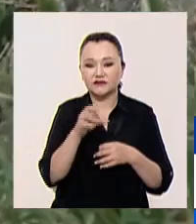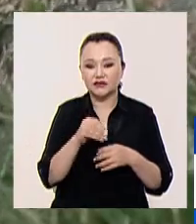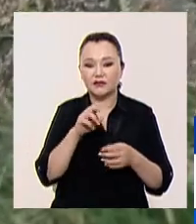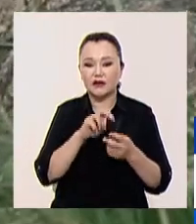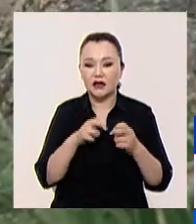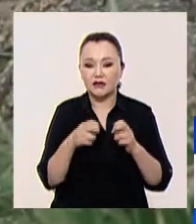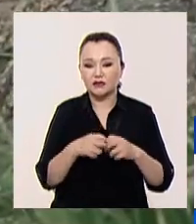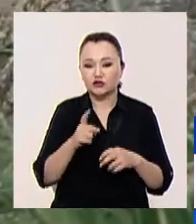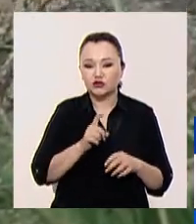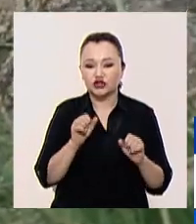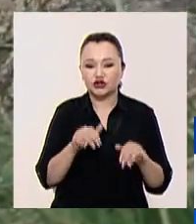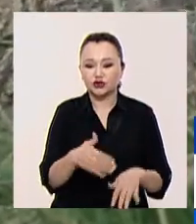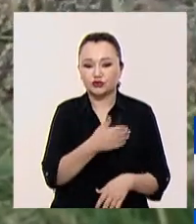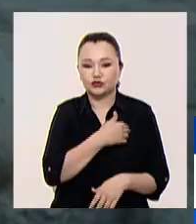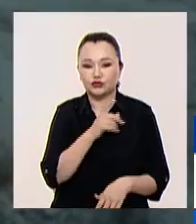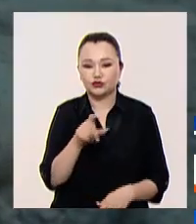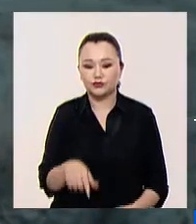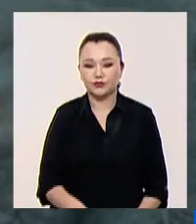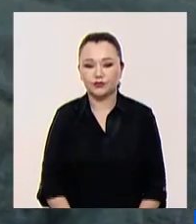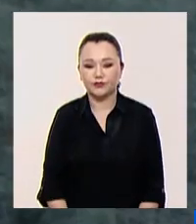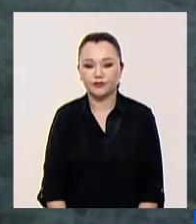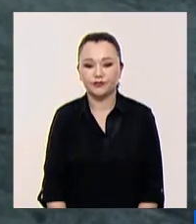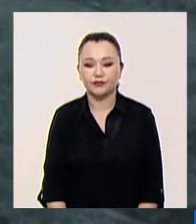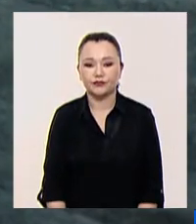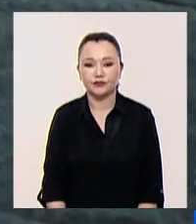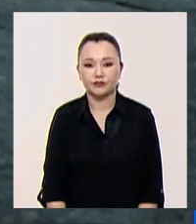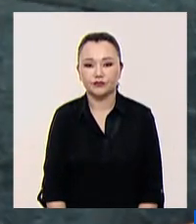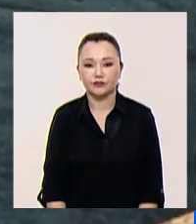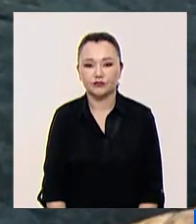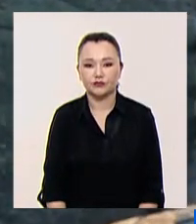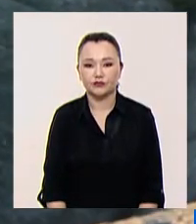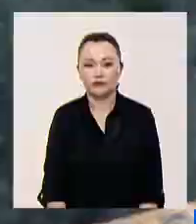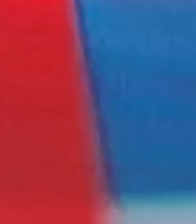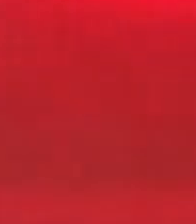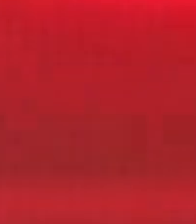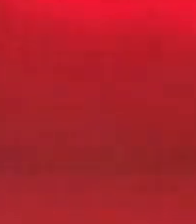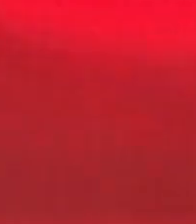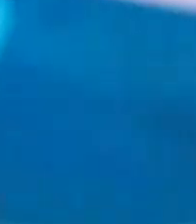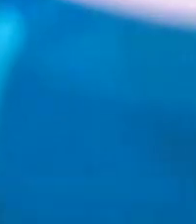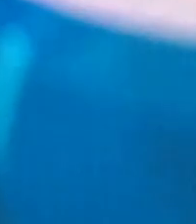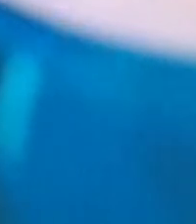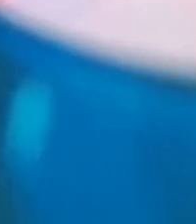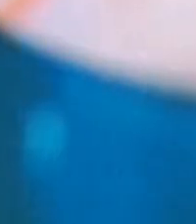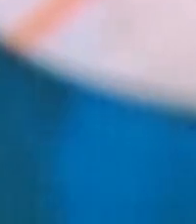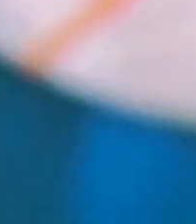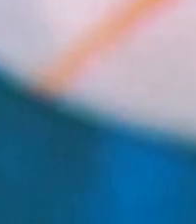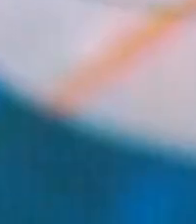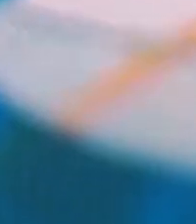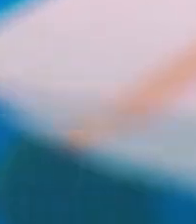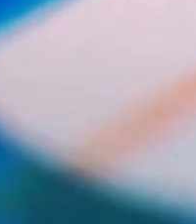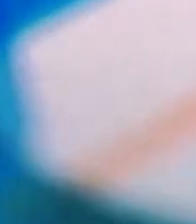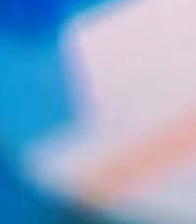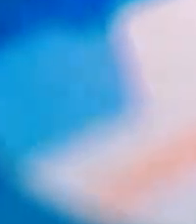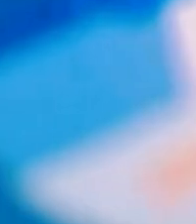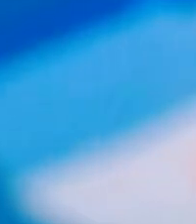наболевших проблем. Людмила Батюшкина, Ирина Нинашева, Информбюро, Карагандинская область. Смотрите Информбюро на YouTube.